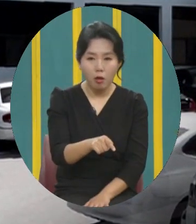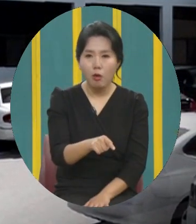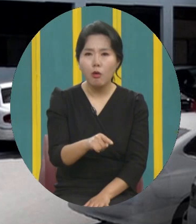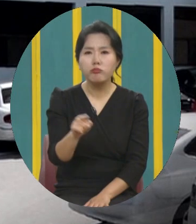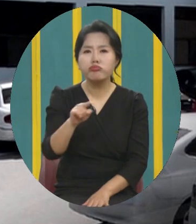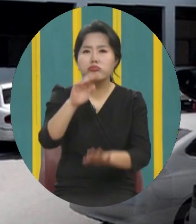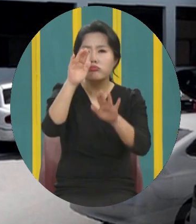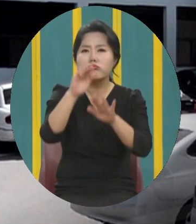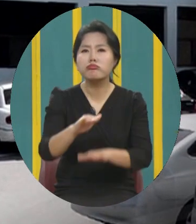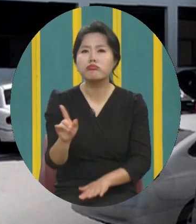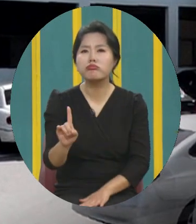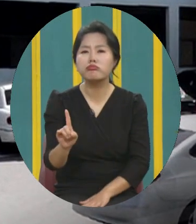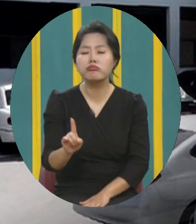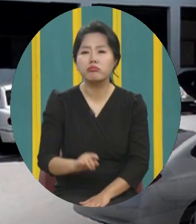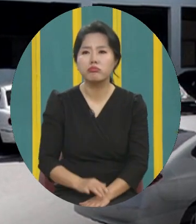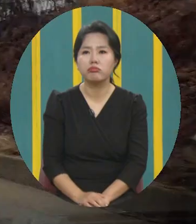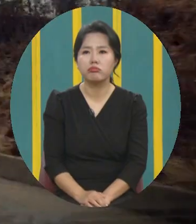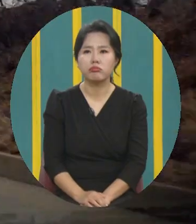된 사연일까요?